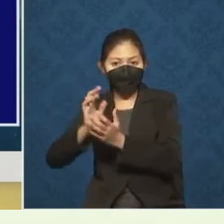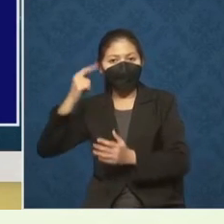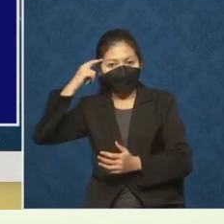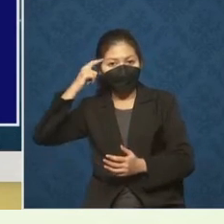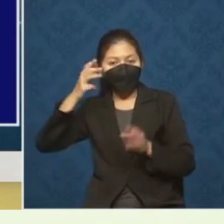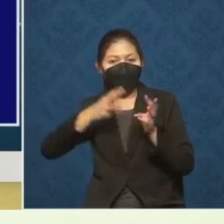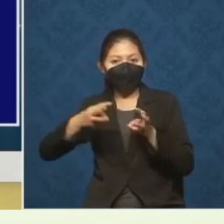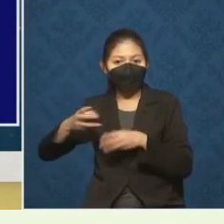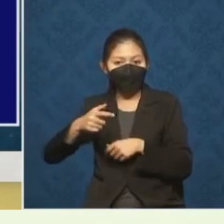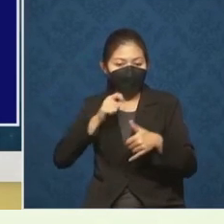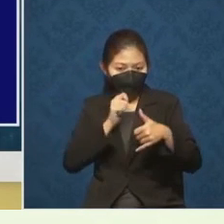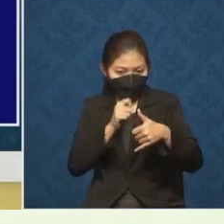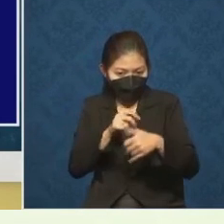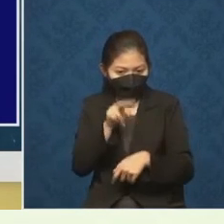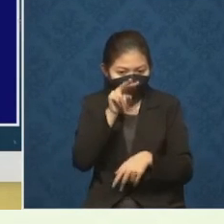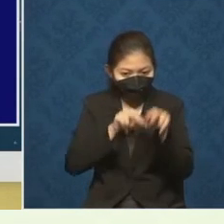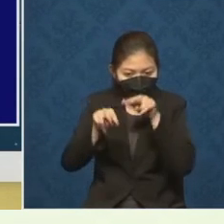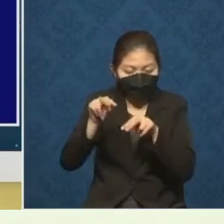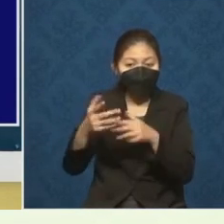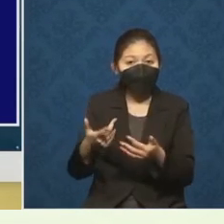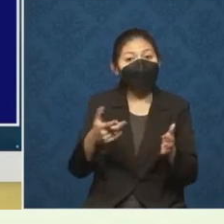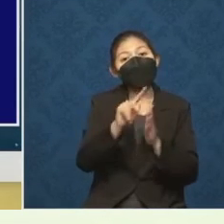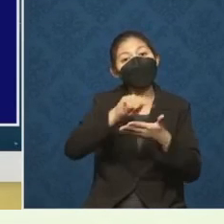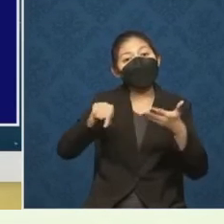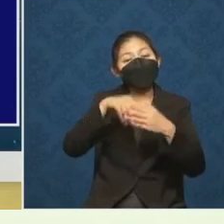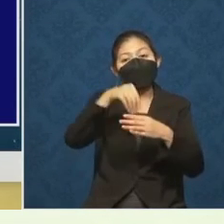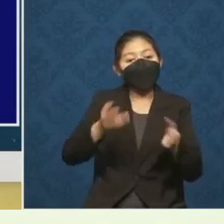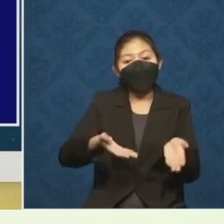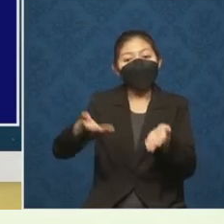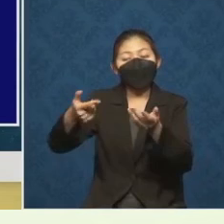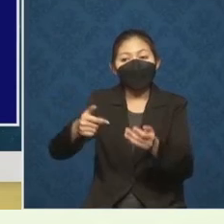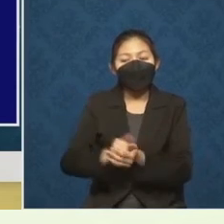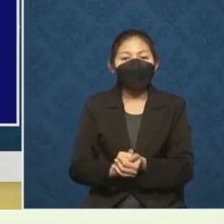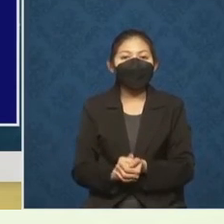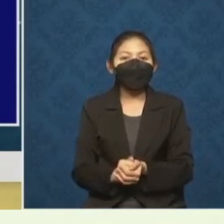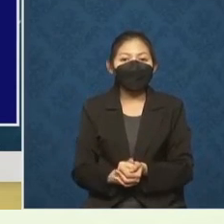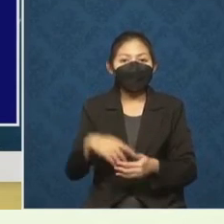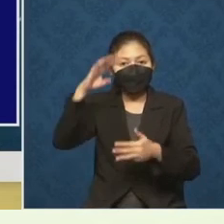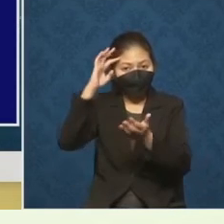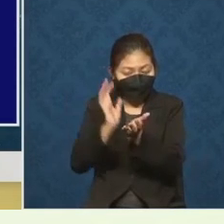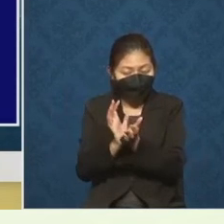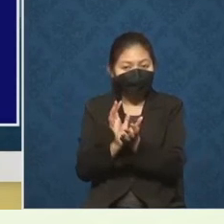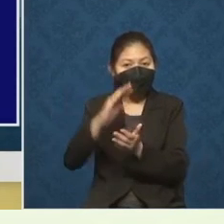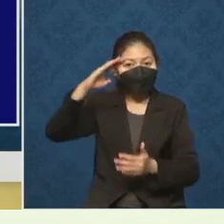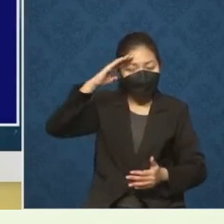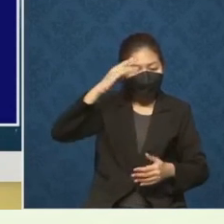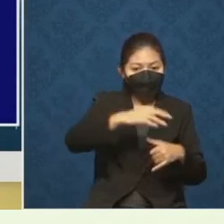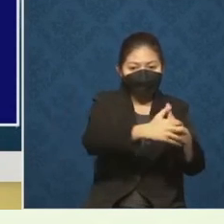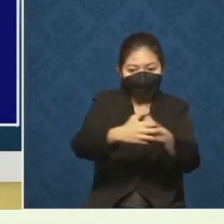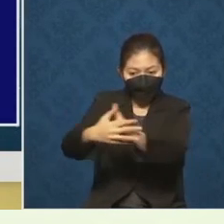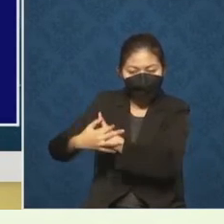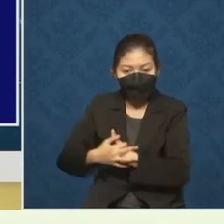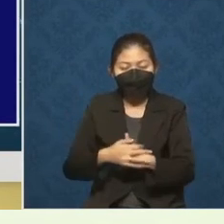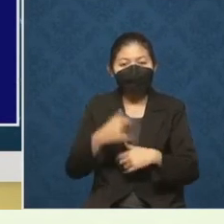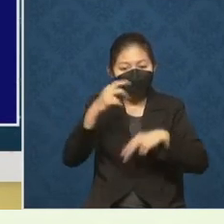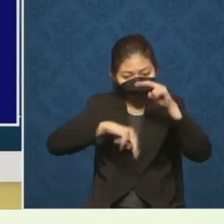นก็เลือกตั้งไปดินะครับก็ตำรวจทหารเนี่ยที่จัดไปเนี่ยนะครับก็ไปดูแลนะการเลือกตั้งอะไรต่